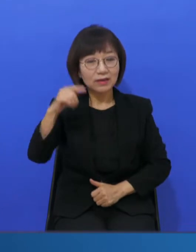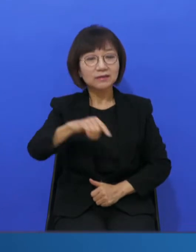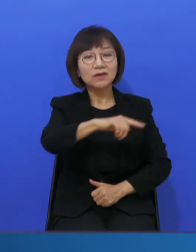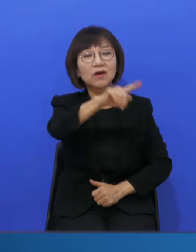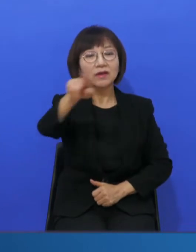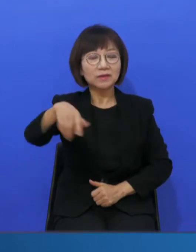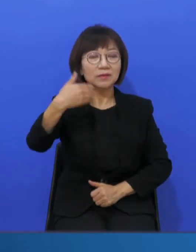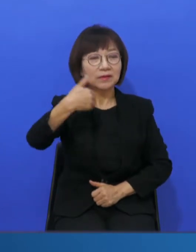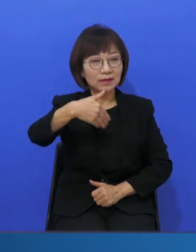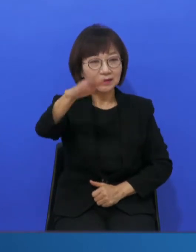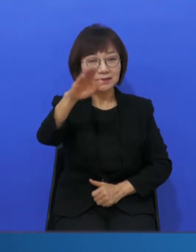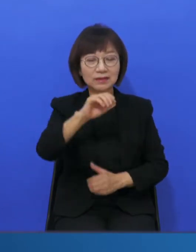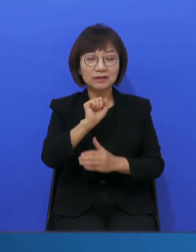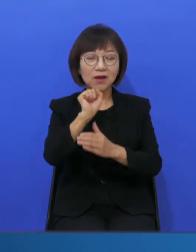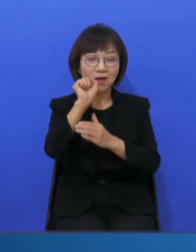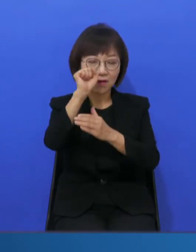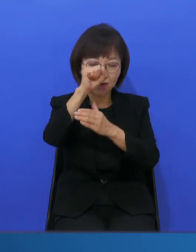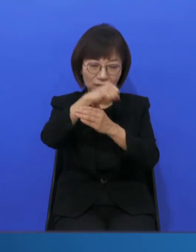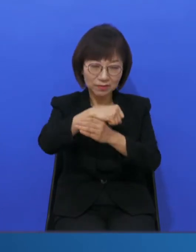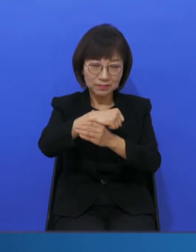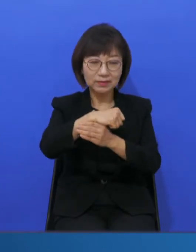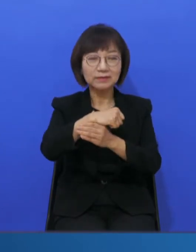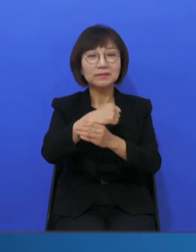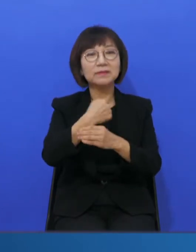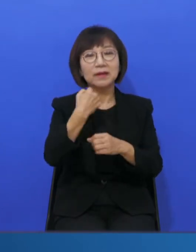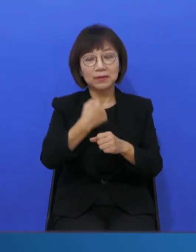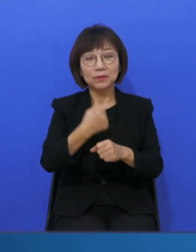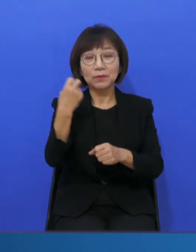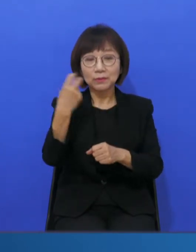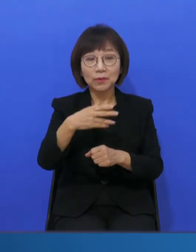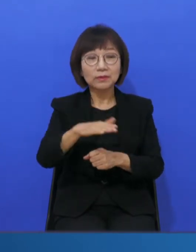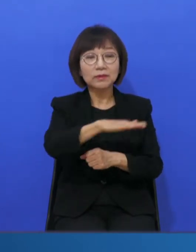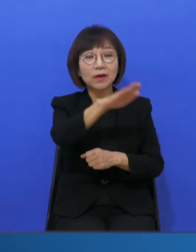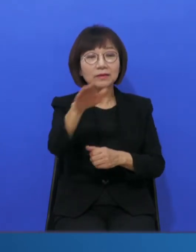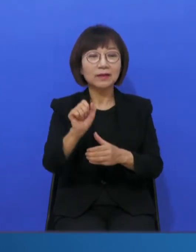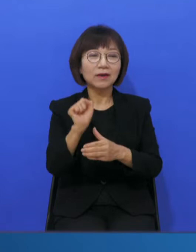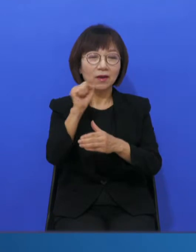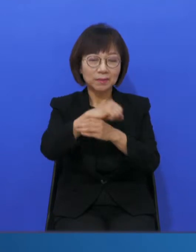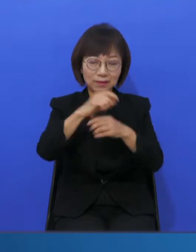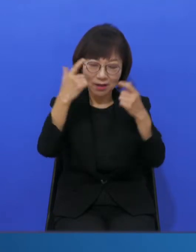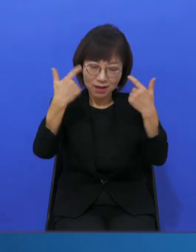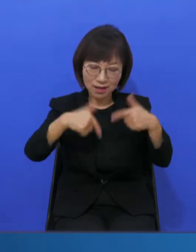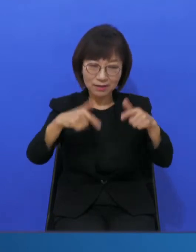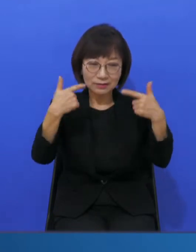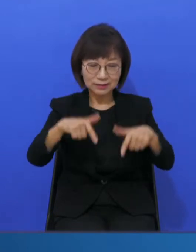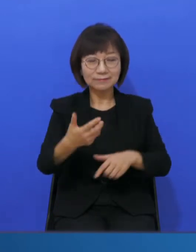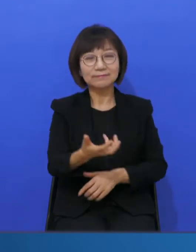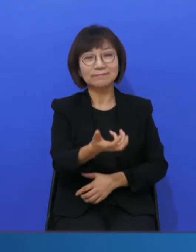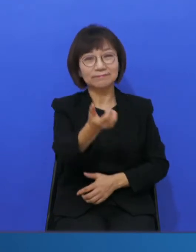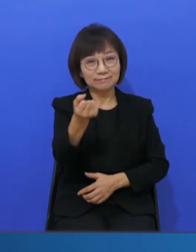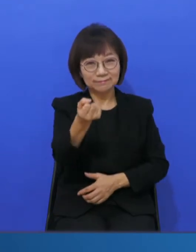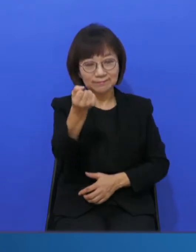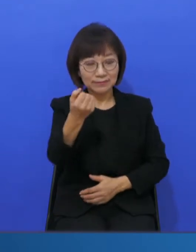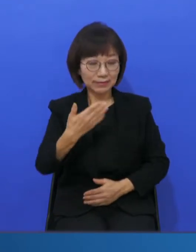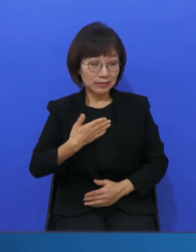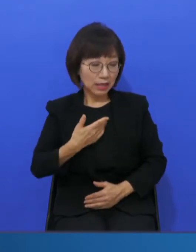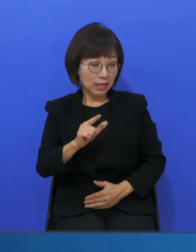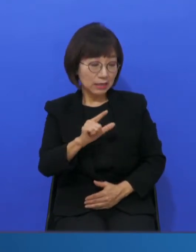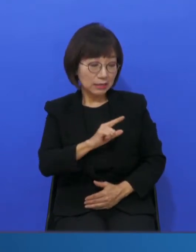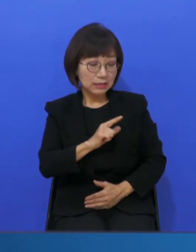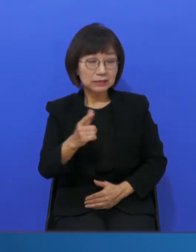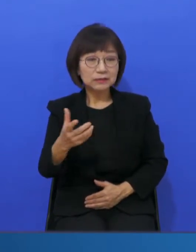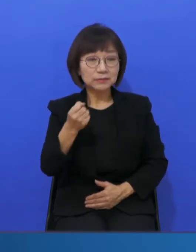가서 열매를 맺게 하고 또 너희 열매가 항상 있게 하여 내 이름으로